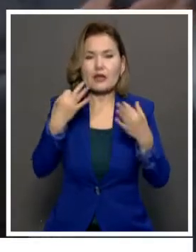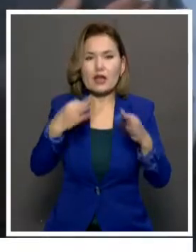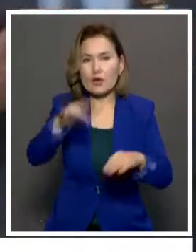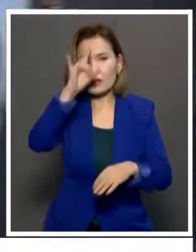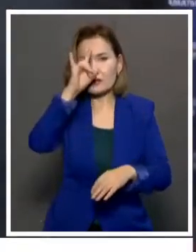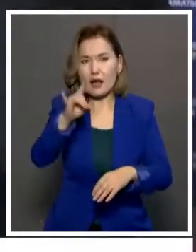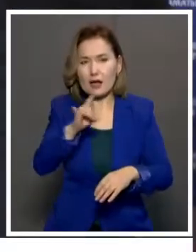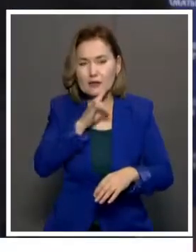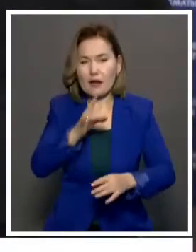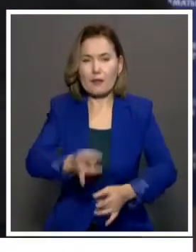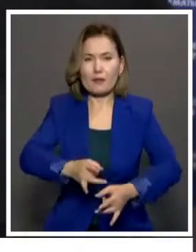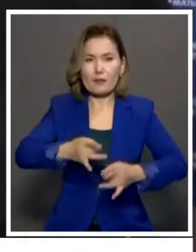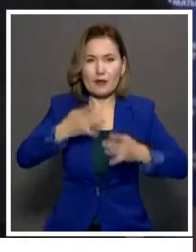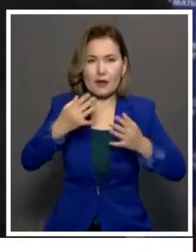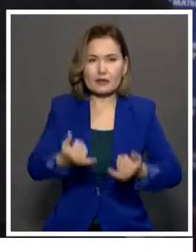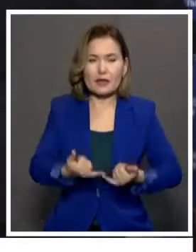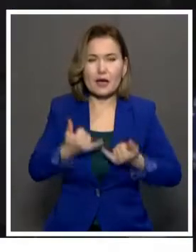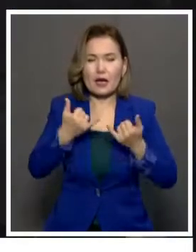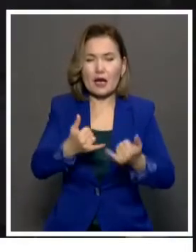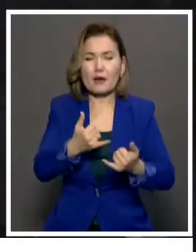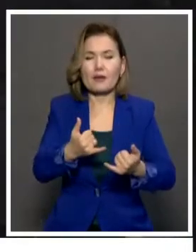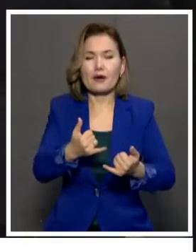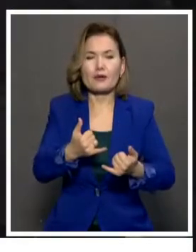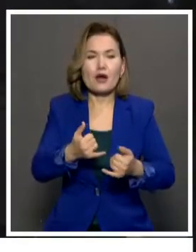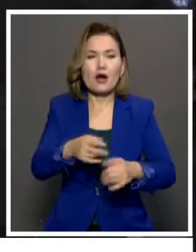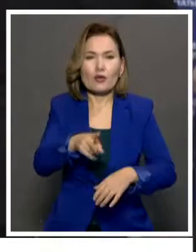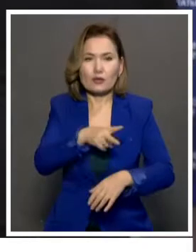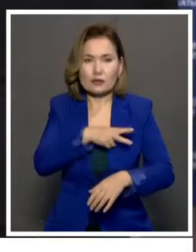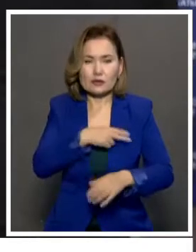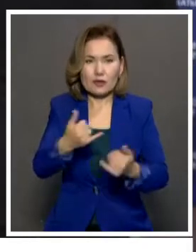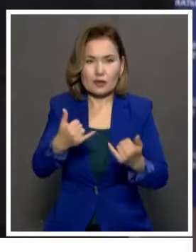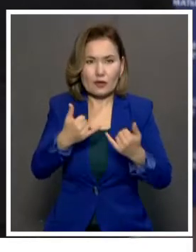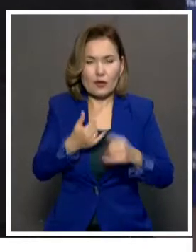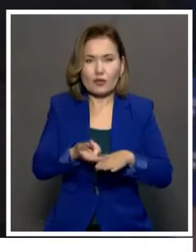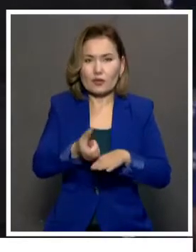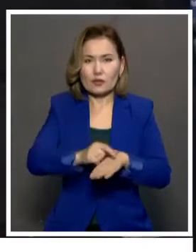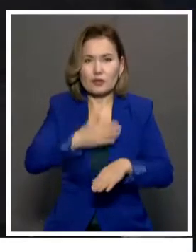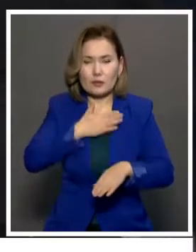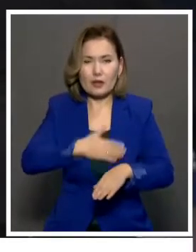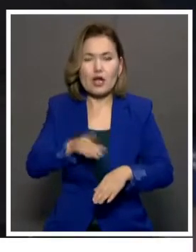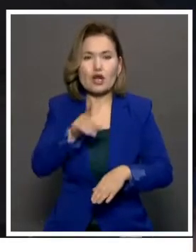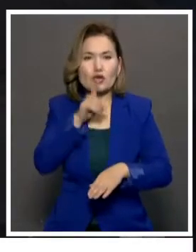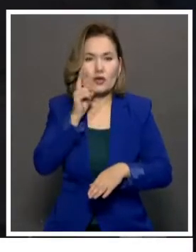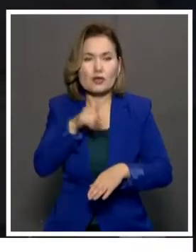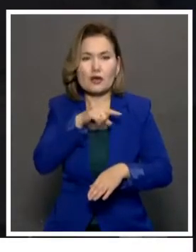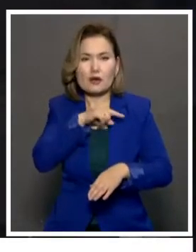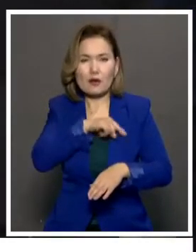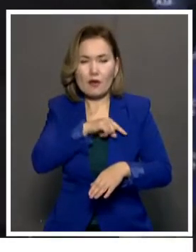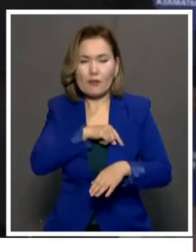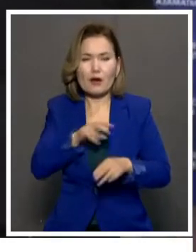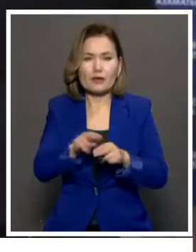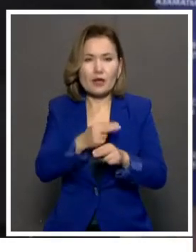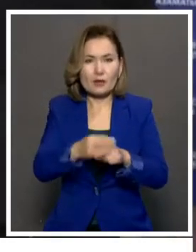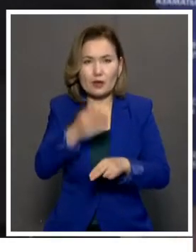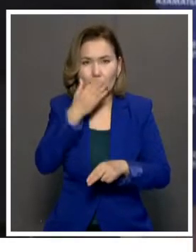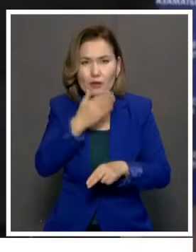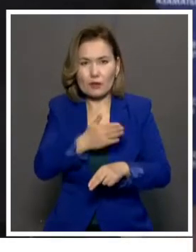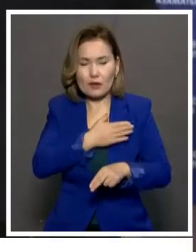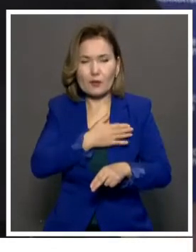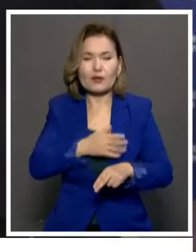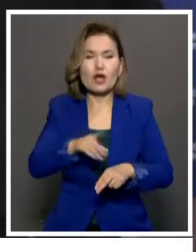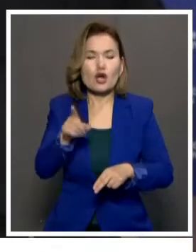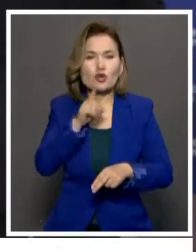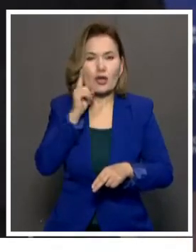қорғап қалу, жастарды патриоттық сезімге тәрбиелеу, еңбексүйгіштікке тәрбиелеу, жастарға